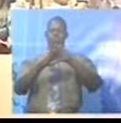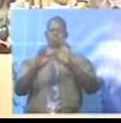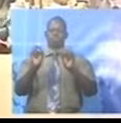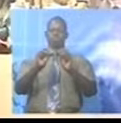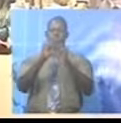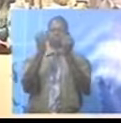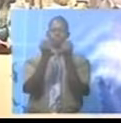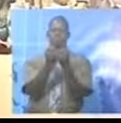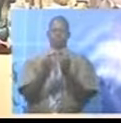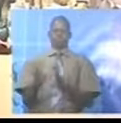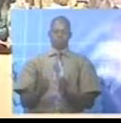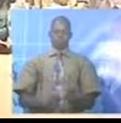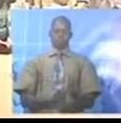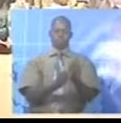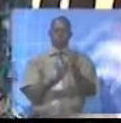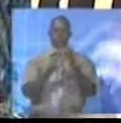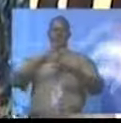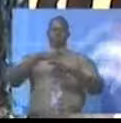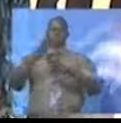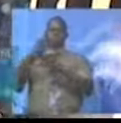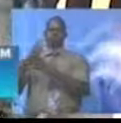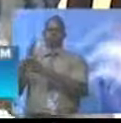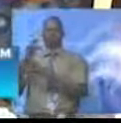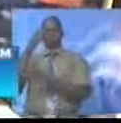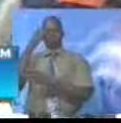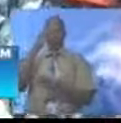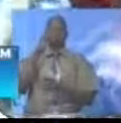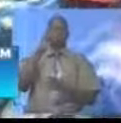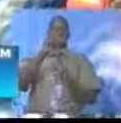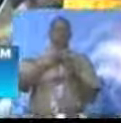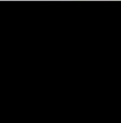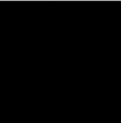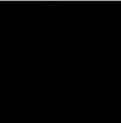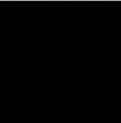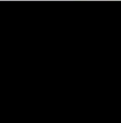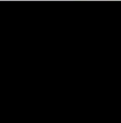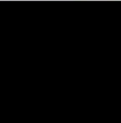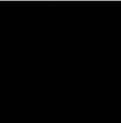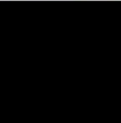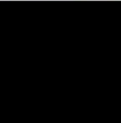structure va effectuer le suivi post-distribution pour s'assurer que chaque famille va recevoir.